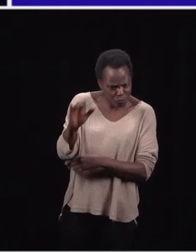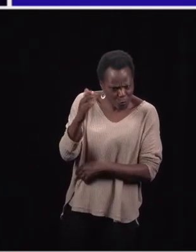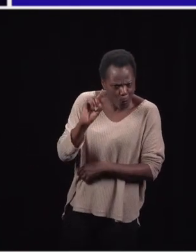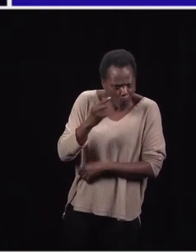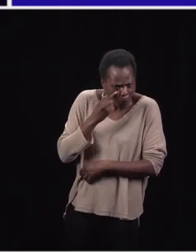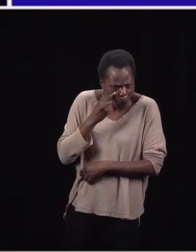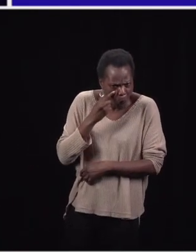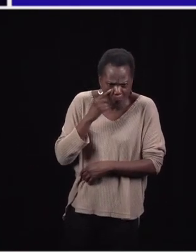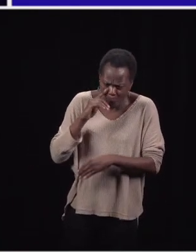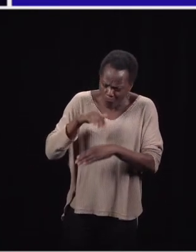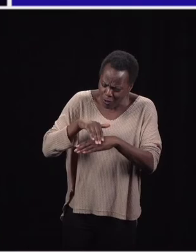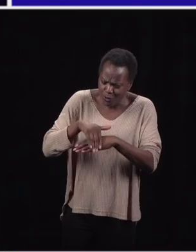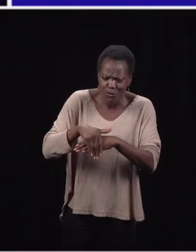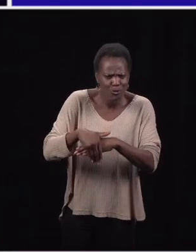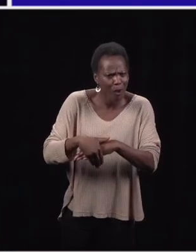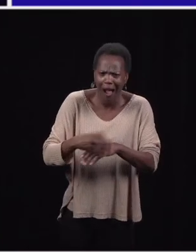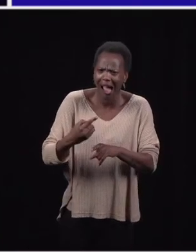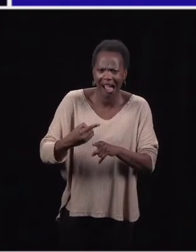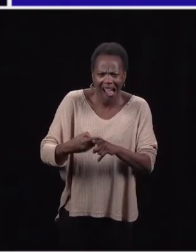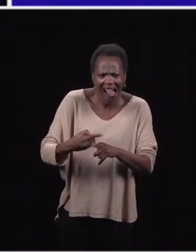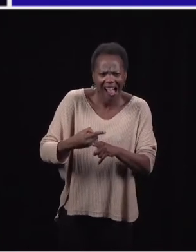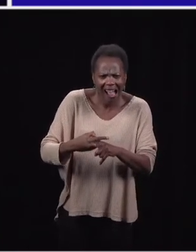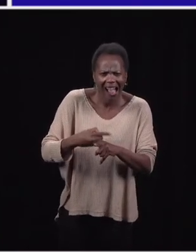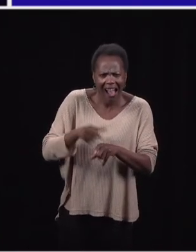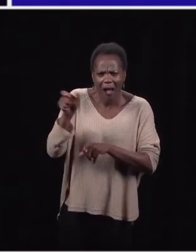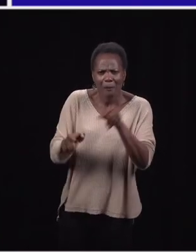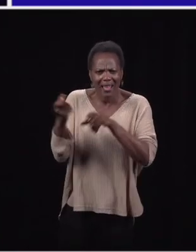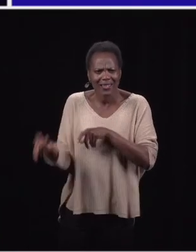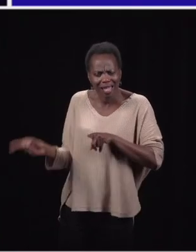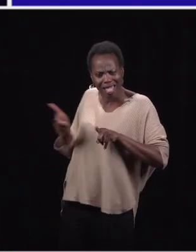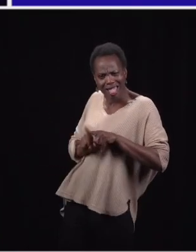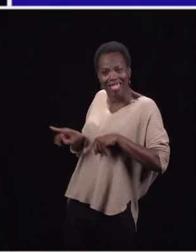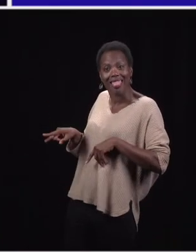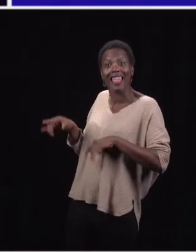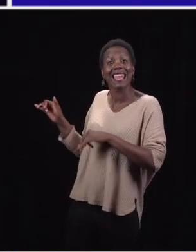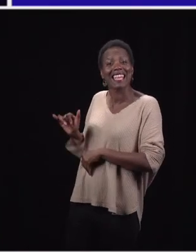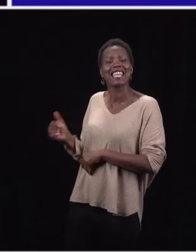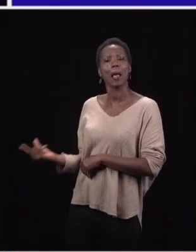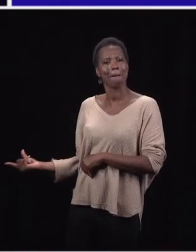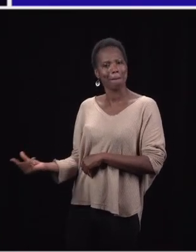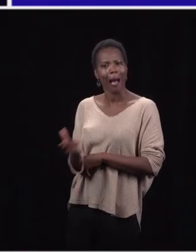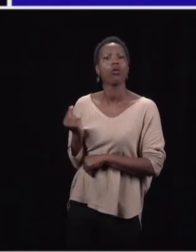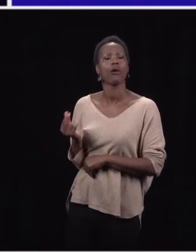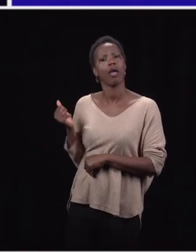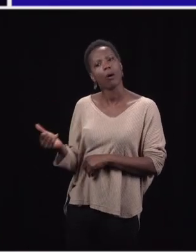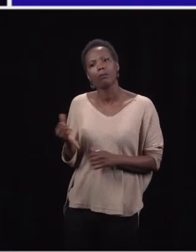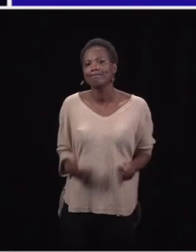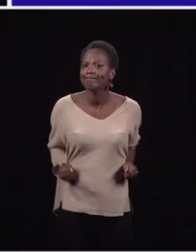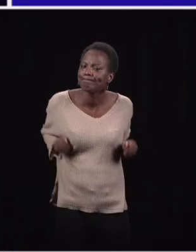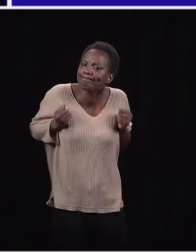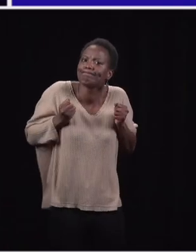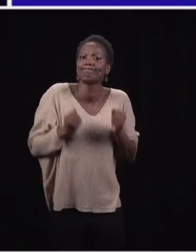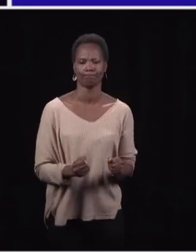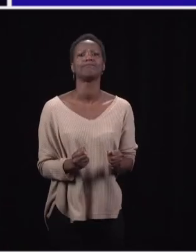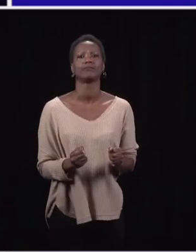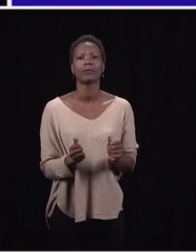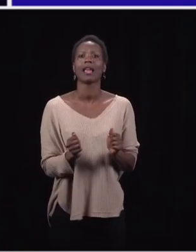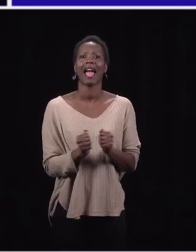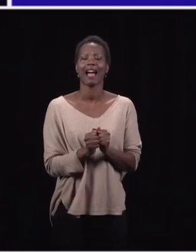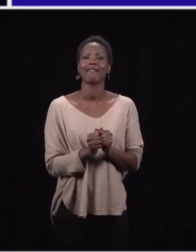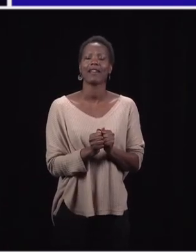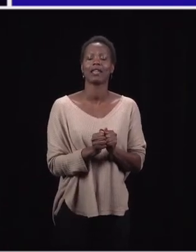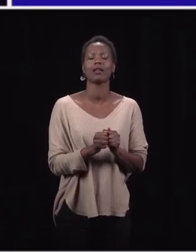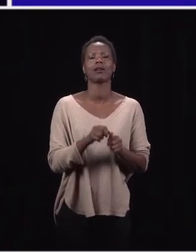au long de la soirée nous allons recevoir des partenaires des partenaires qui s'engagent aux côtés de de